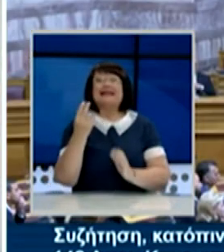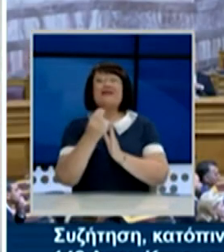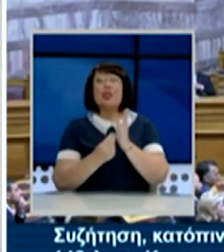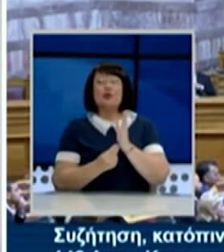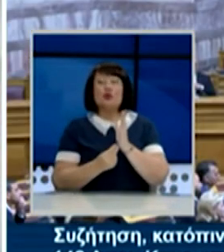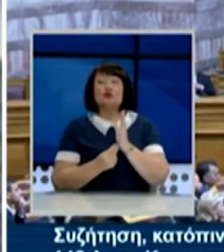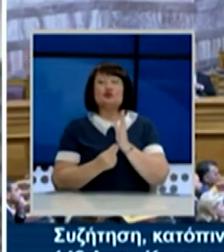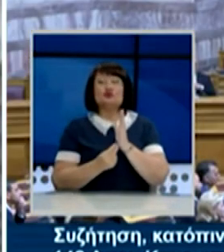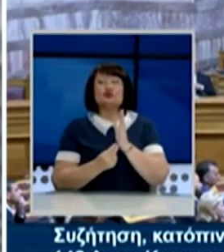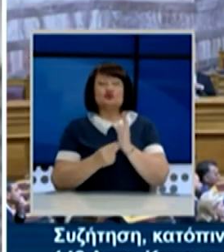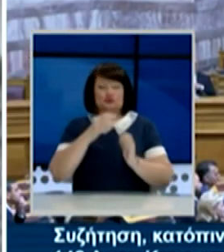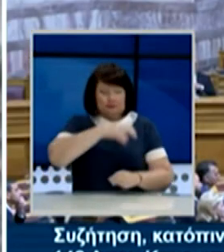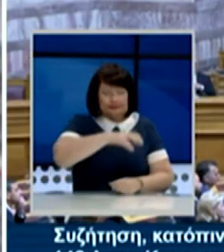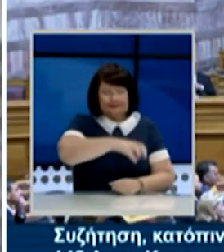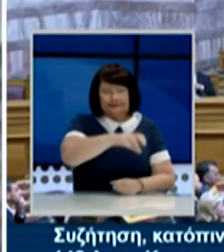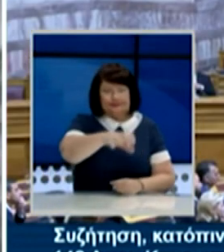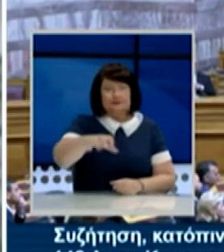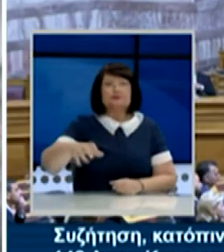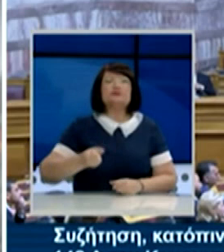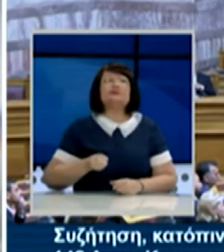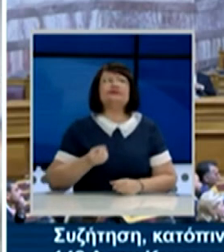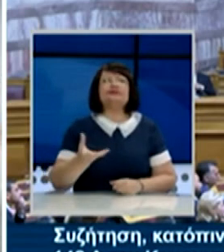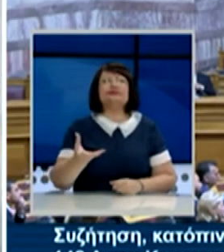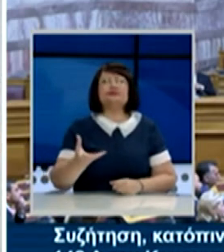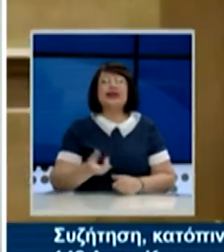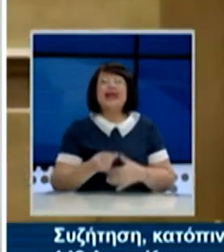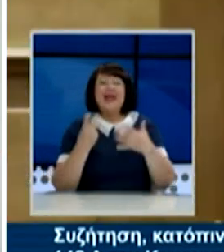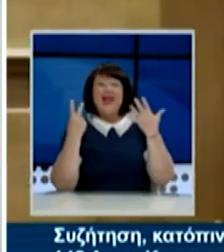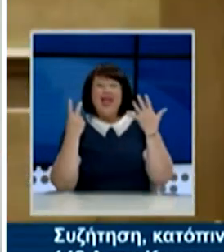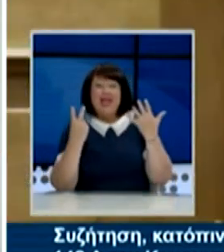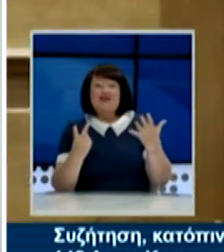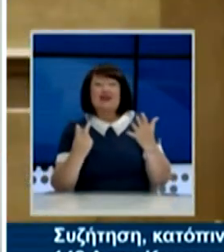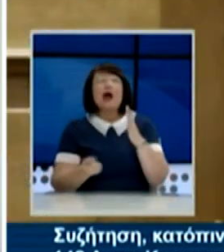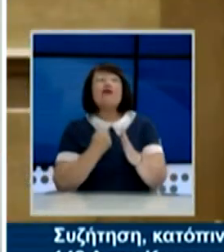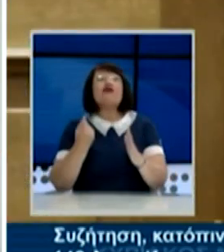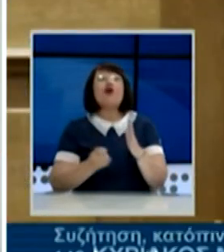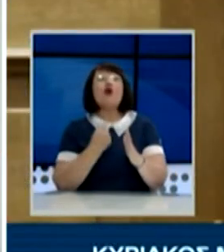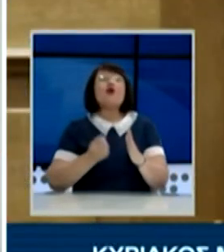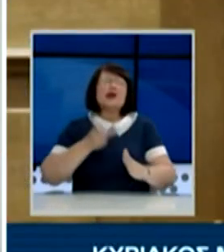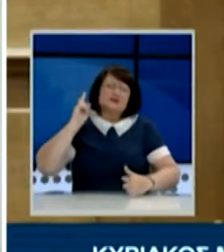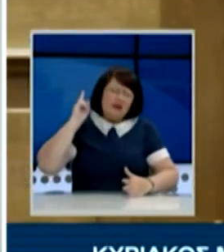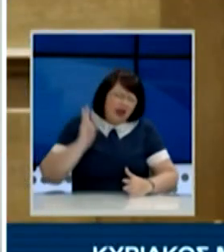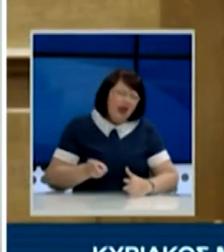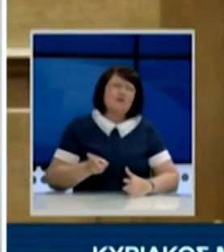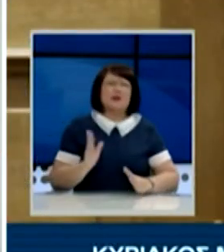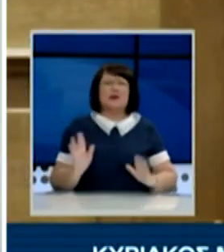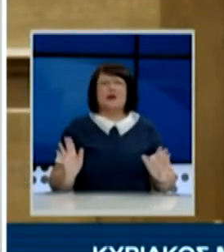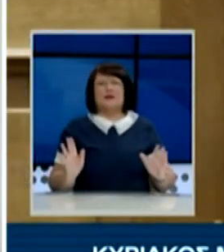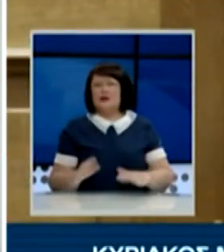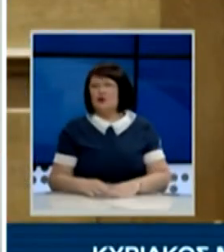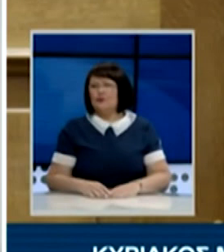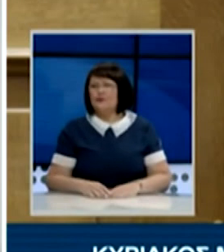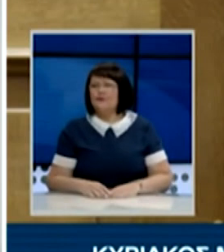αντίστοιχο προσωπικό, και επαναλαμβάνω, από μια κυβέρνηση που δεν είναι καινούργια, είναι η συνέχεια μιας κυβέρνησης 4,5 ετών. Μάλιστα.